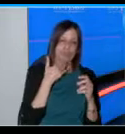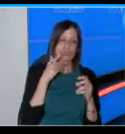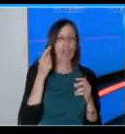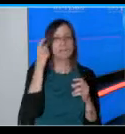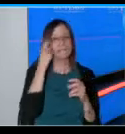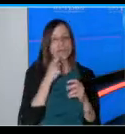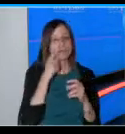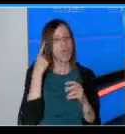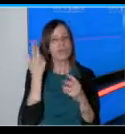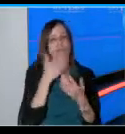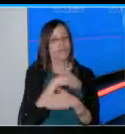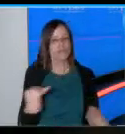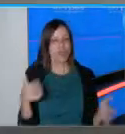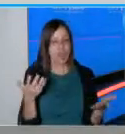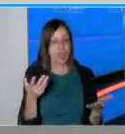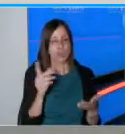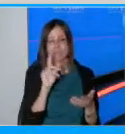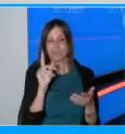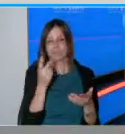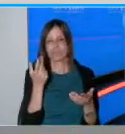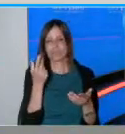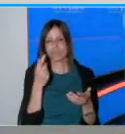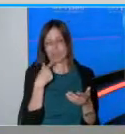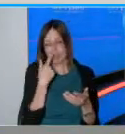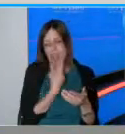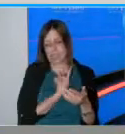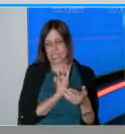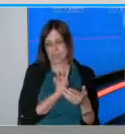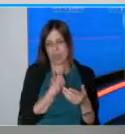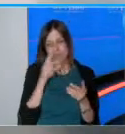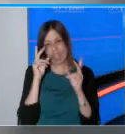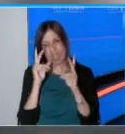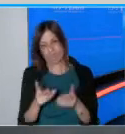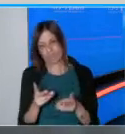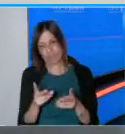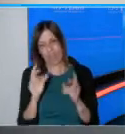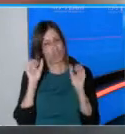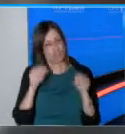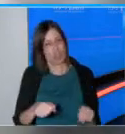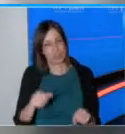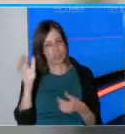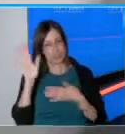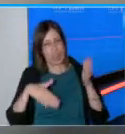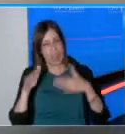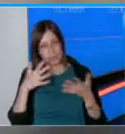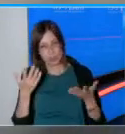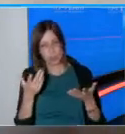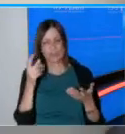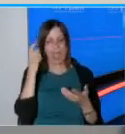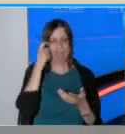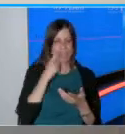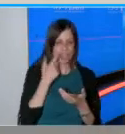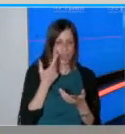הפושעים לא יודעים גבולות. ומי שישלט עצמו שאפשר לשלוט באלימות